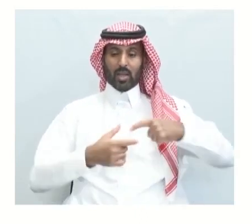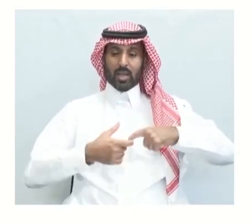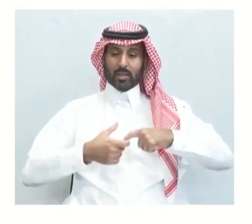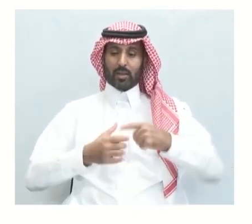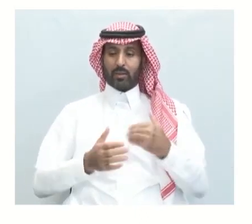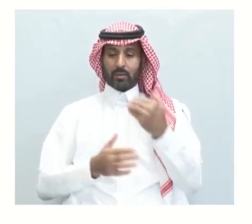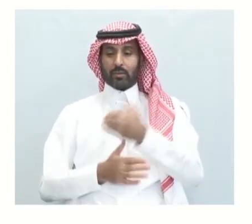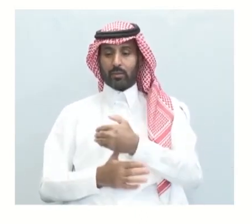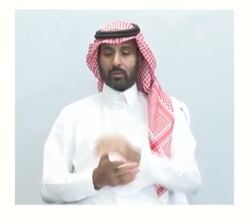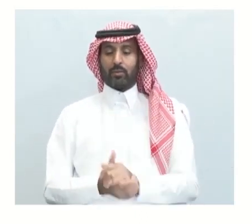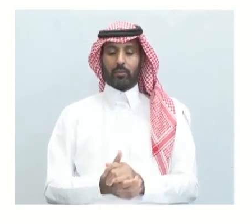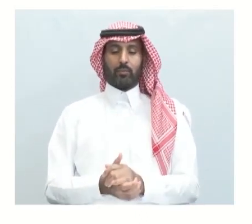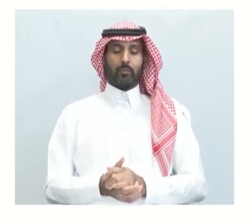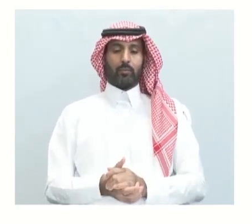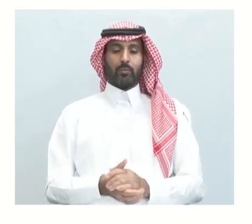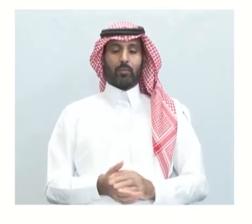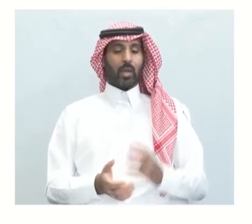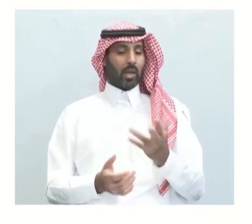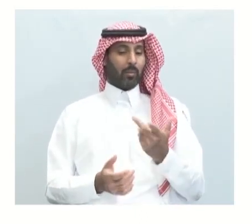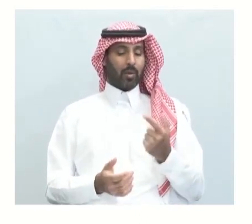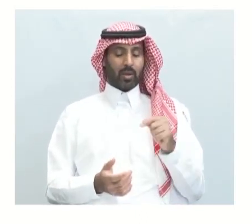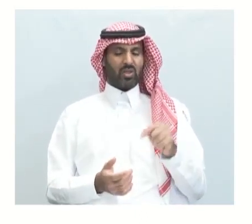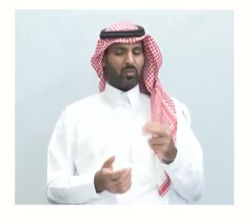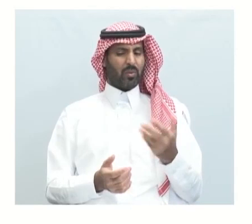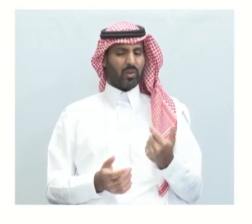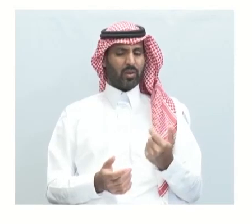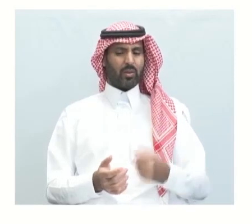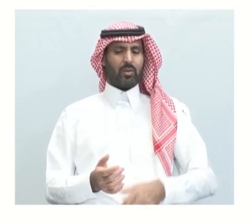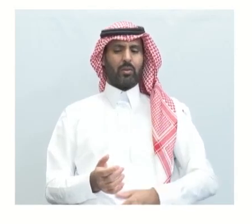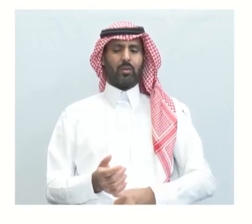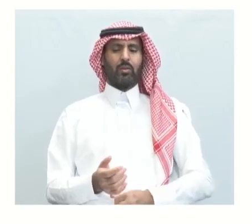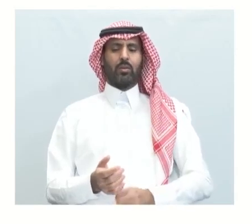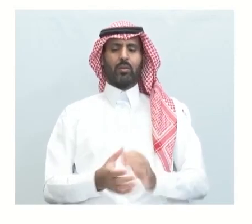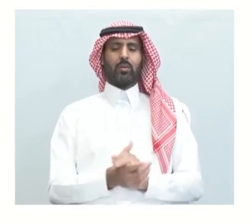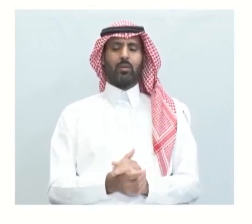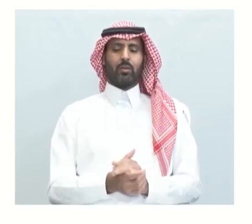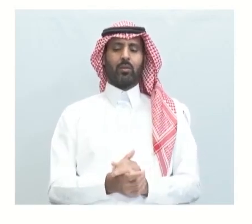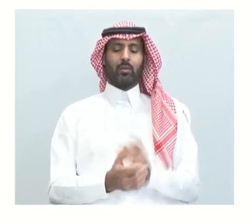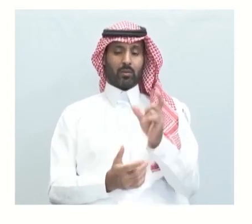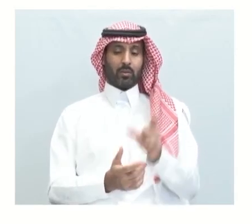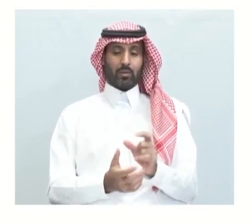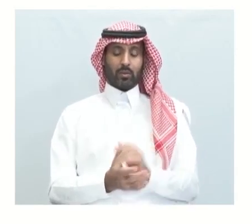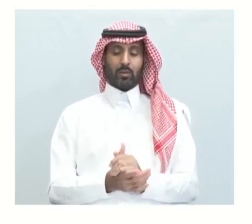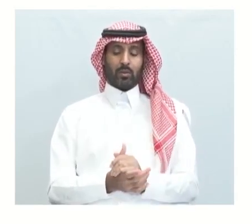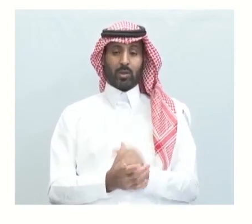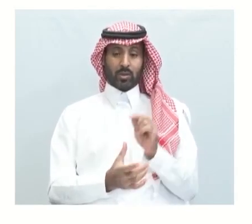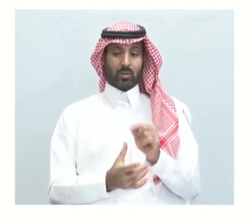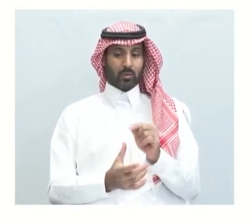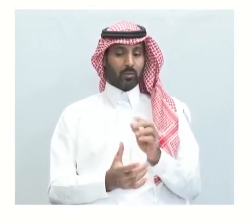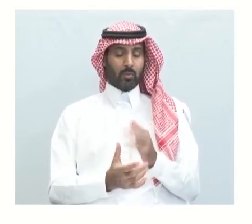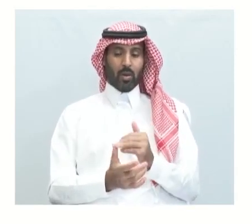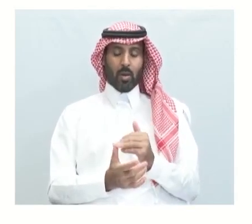العقده التاليه القيمه الفارغه تعني انها بلا قيمه او غير محدده او فارغه على الرغم من انه في بعض